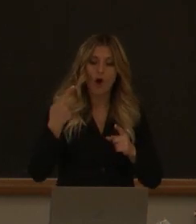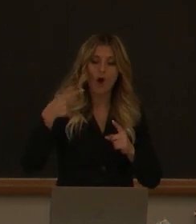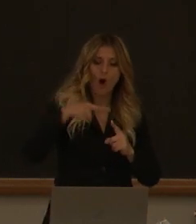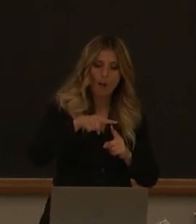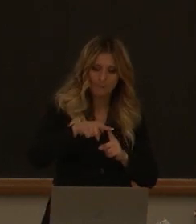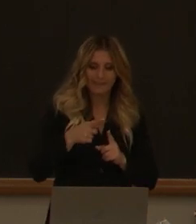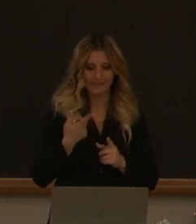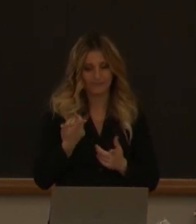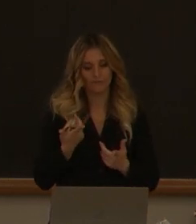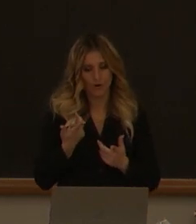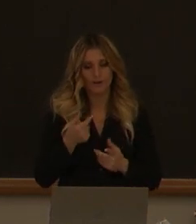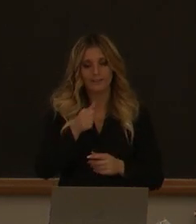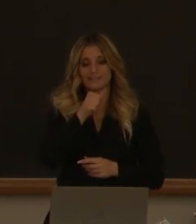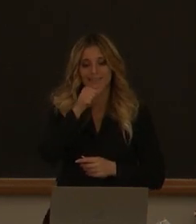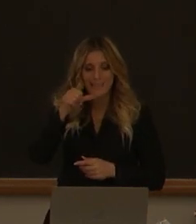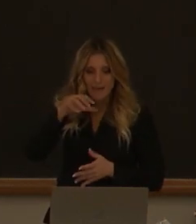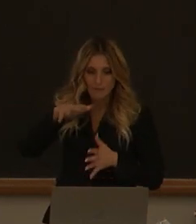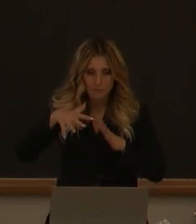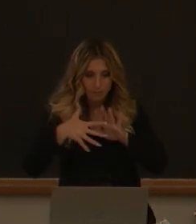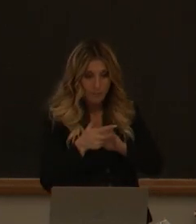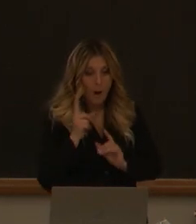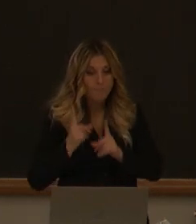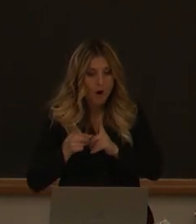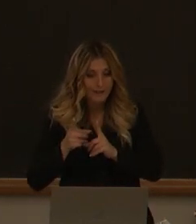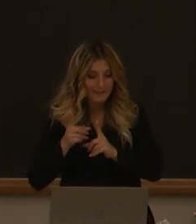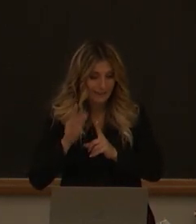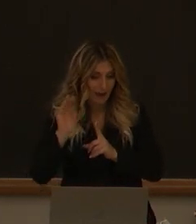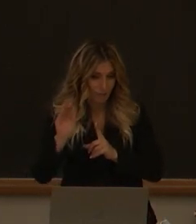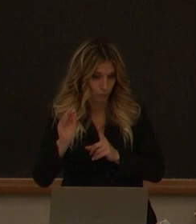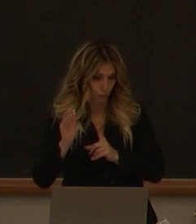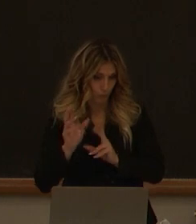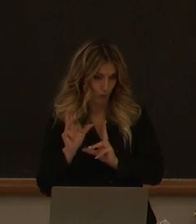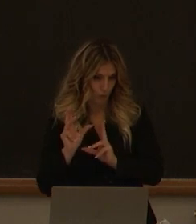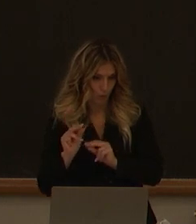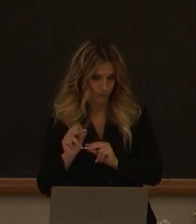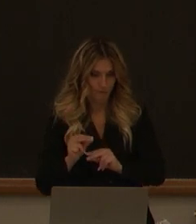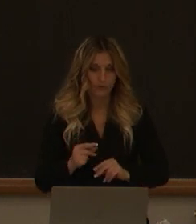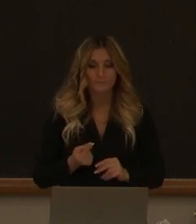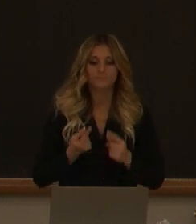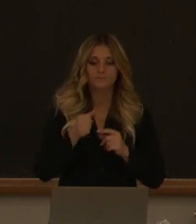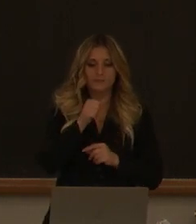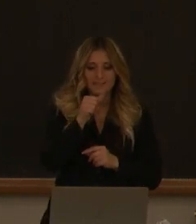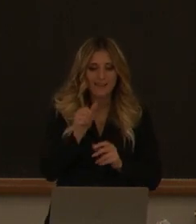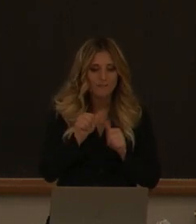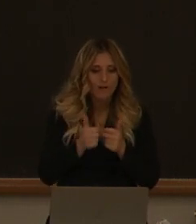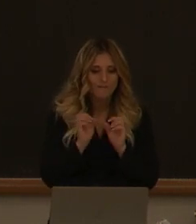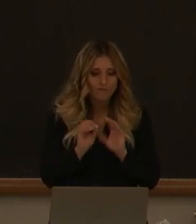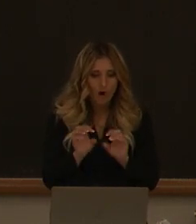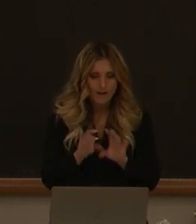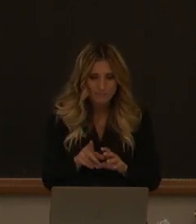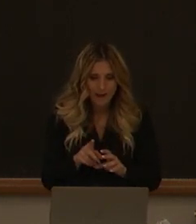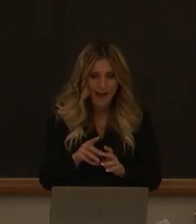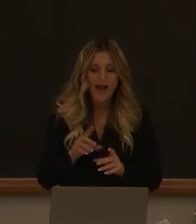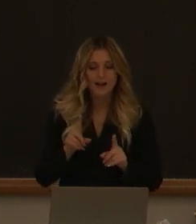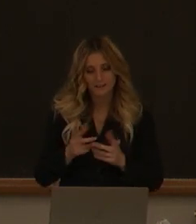cuore della nuova politica agricola, quindi vengono a formare una sorta